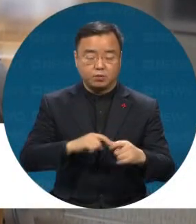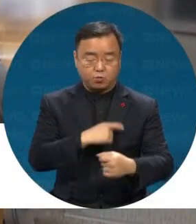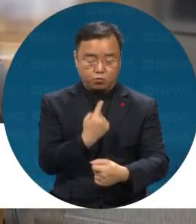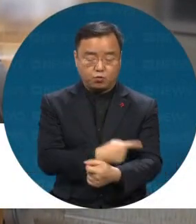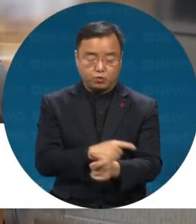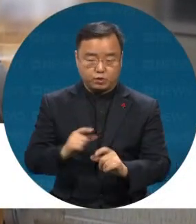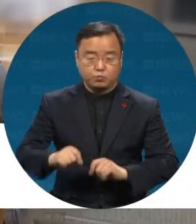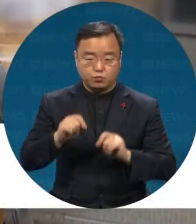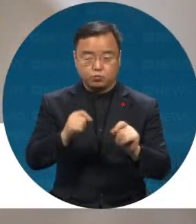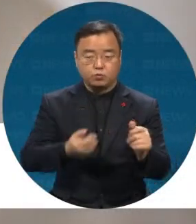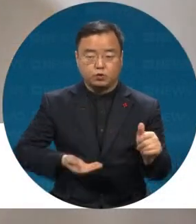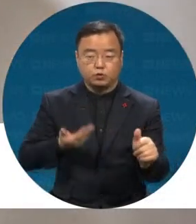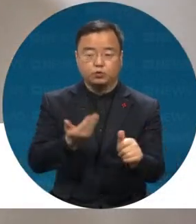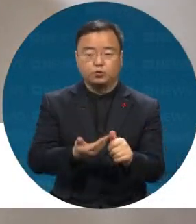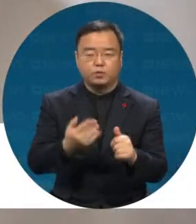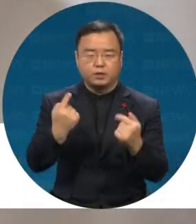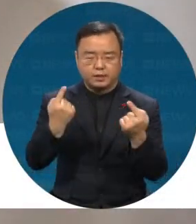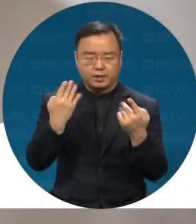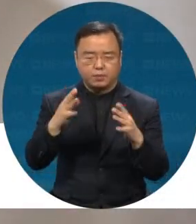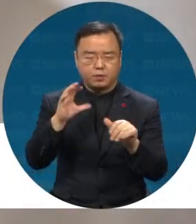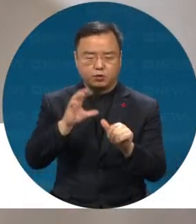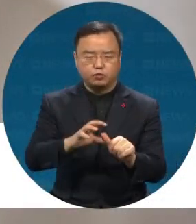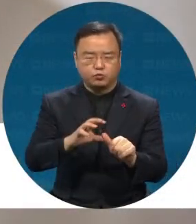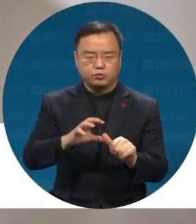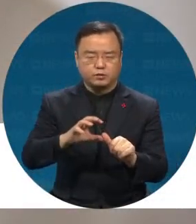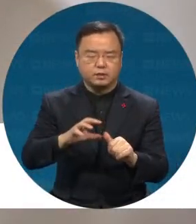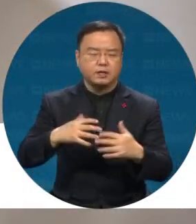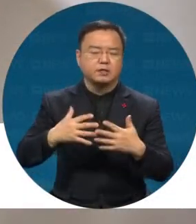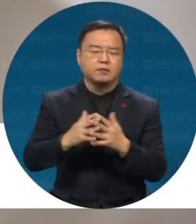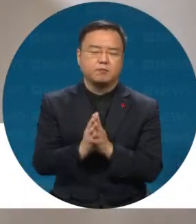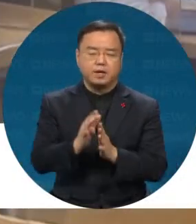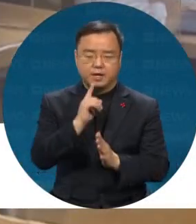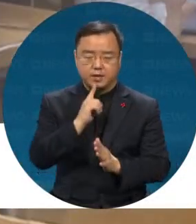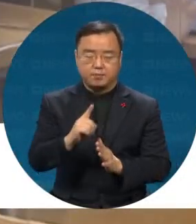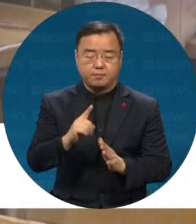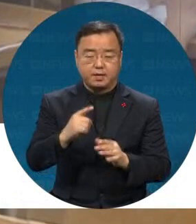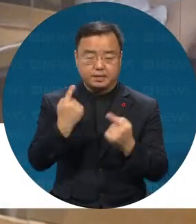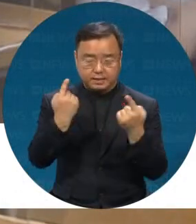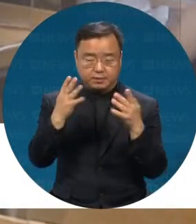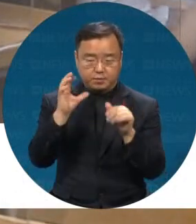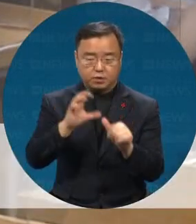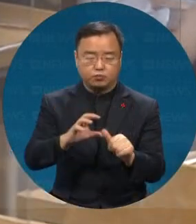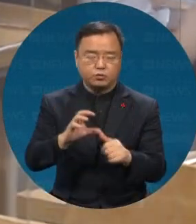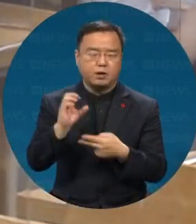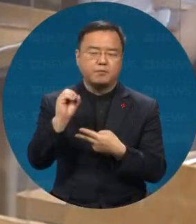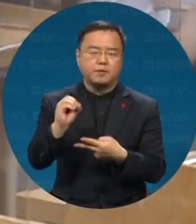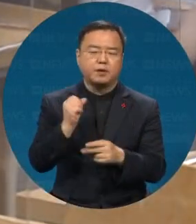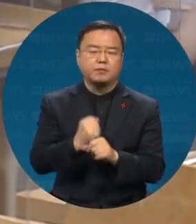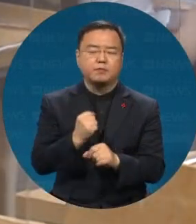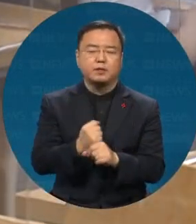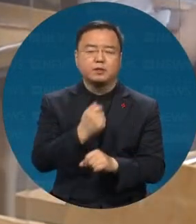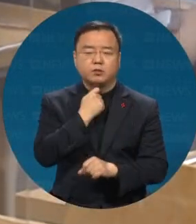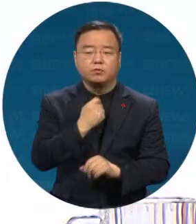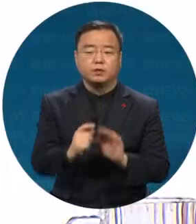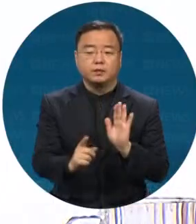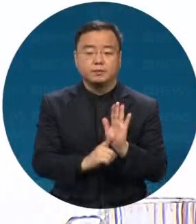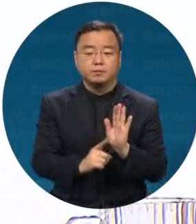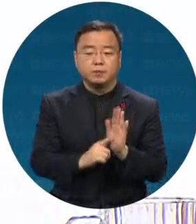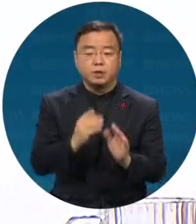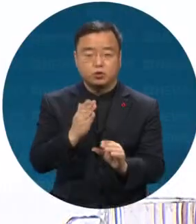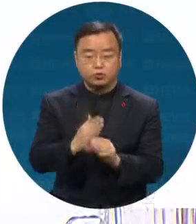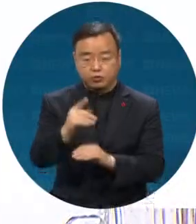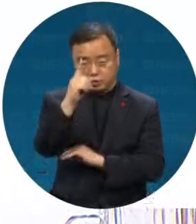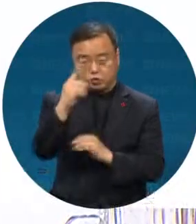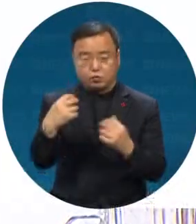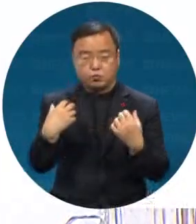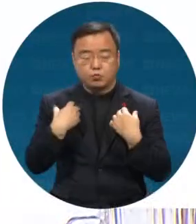대학 규제는 철폐 이번 정부 임기 내에 대학 규제 제로화를 실현하겠다고 밝혔습니다 중앙정부의